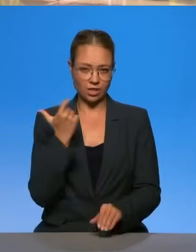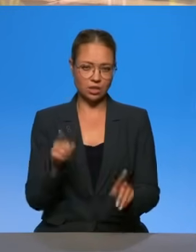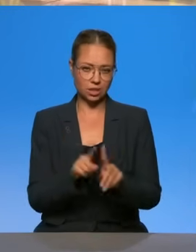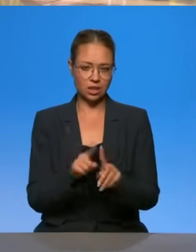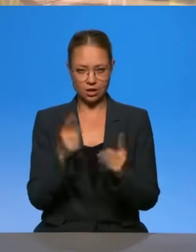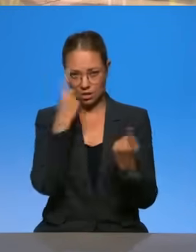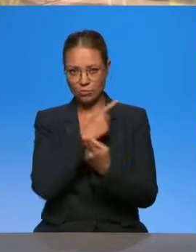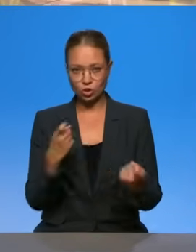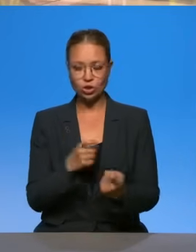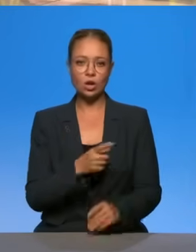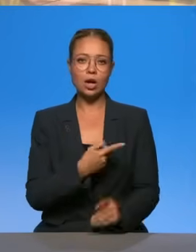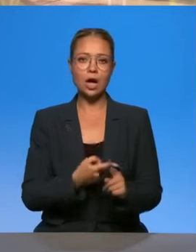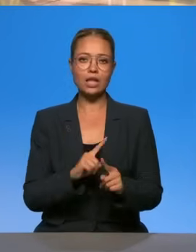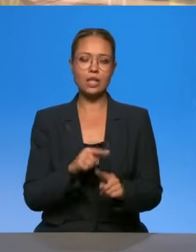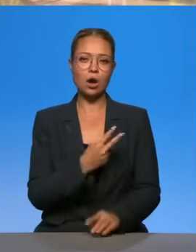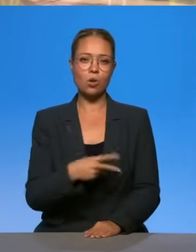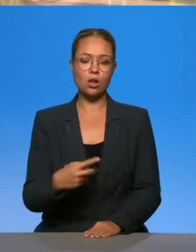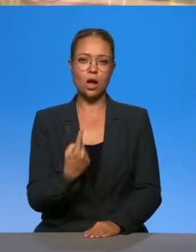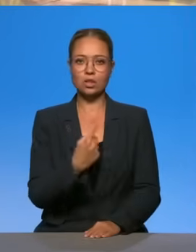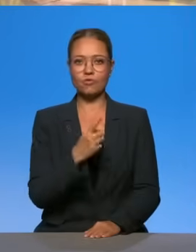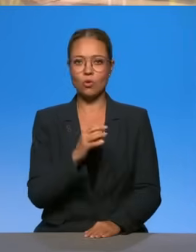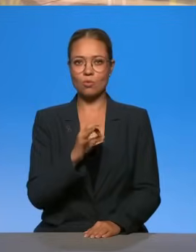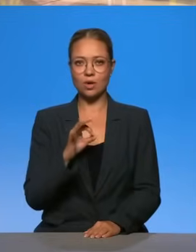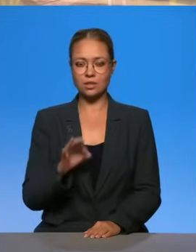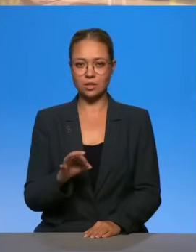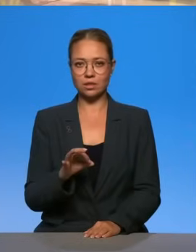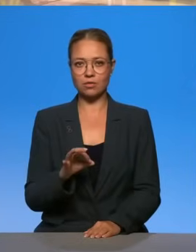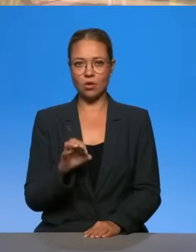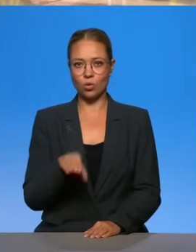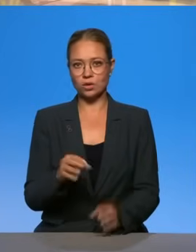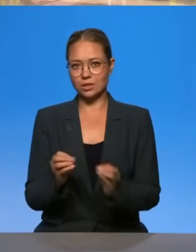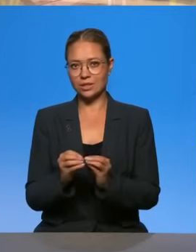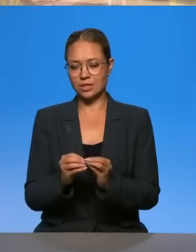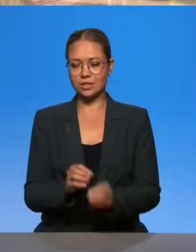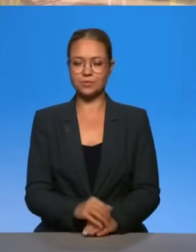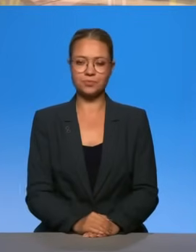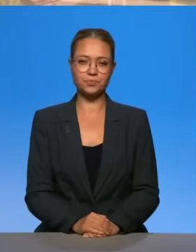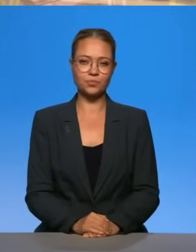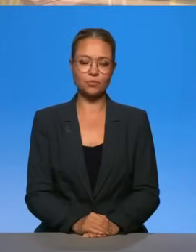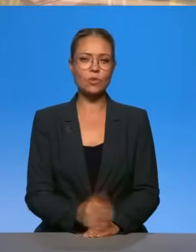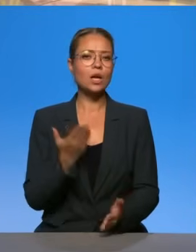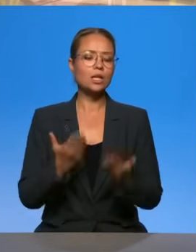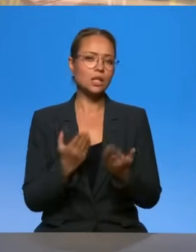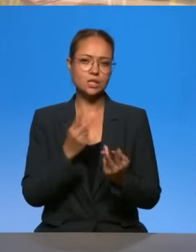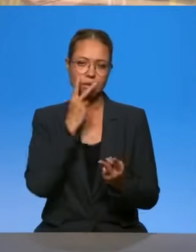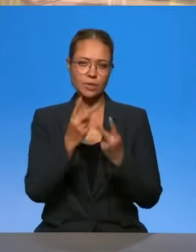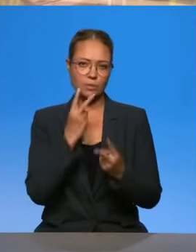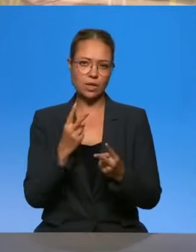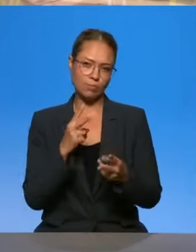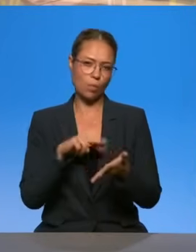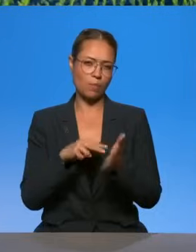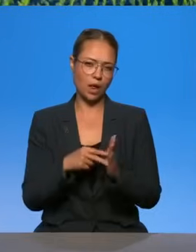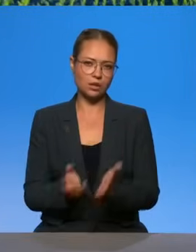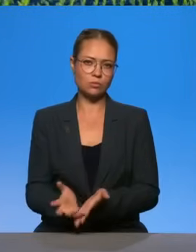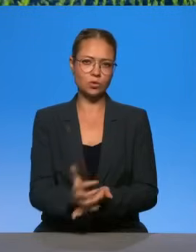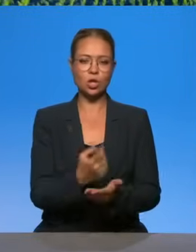порядка 1% там, или 10%, кажется, вот так. То есть, если посмотреть по прогнозам сбора, 129